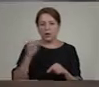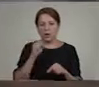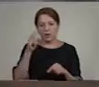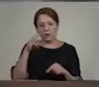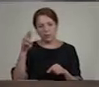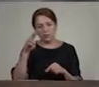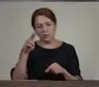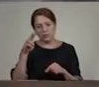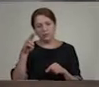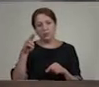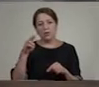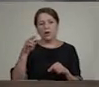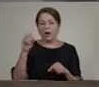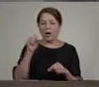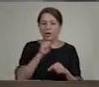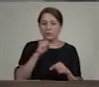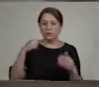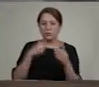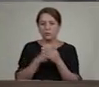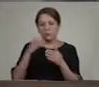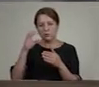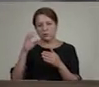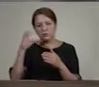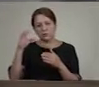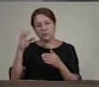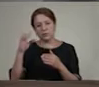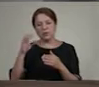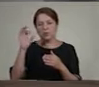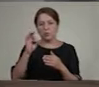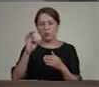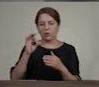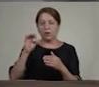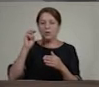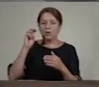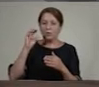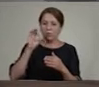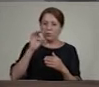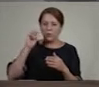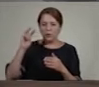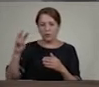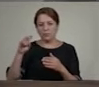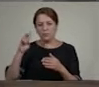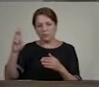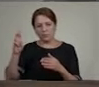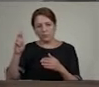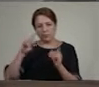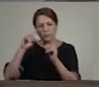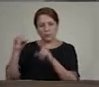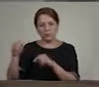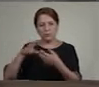C ga, C dan O ga, O dan N ga, N dan B ga. Bu ikkinchi yo'l bo'ldi. Ularning